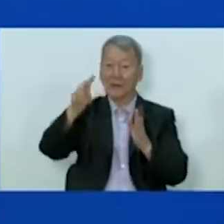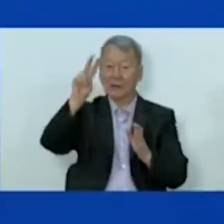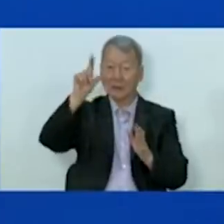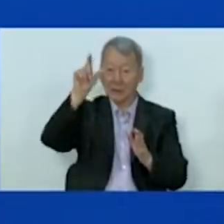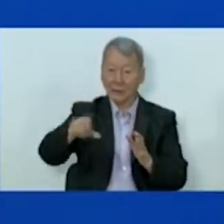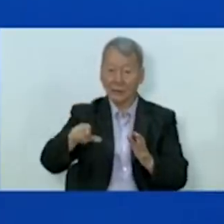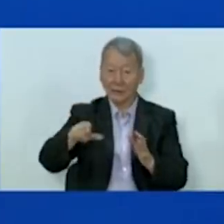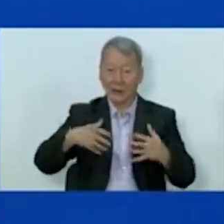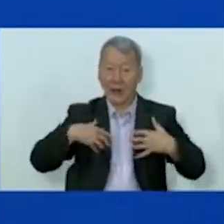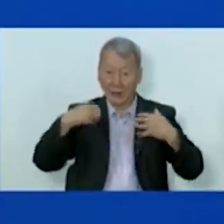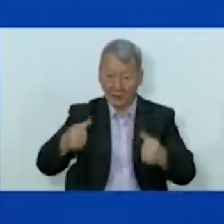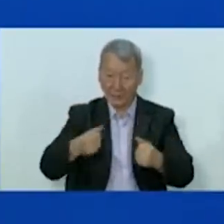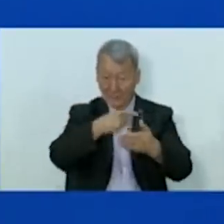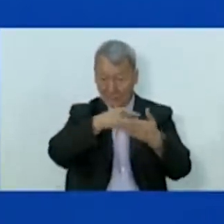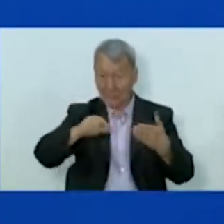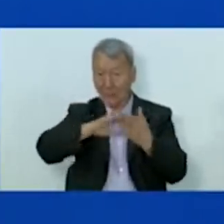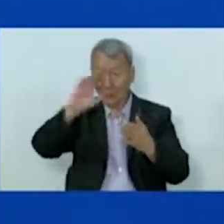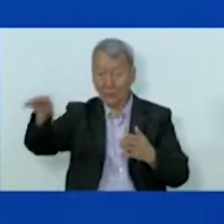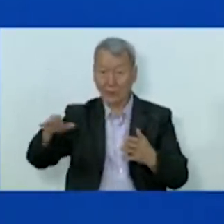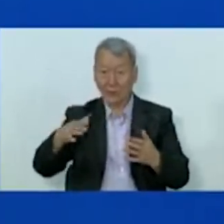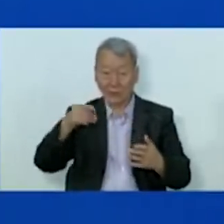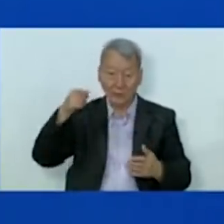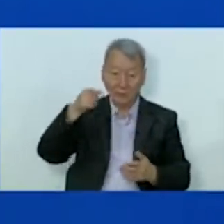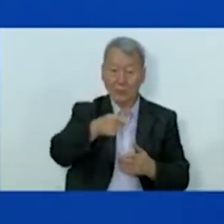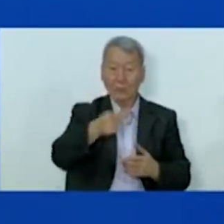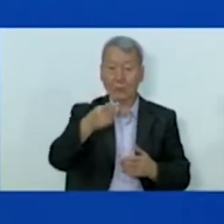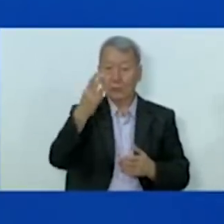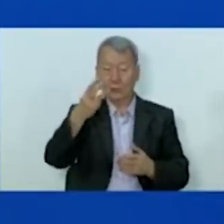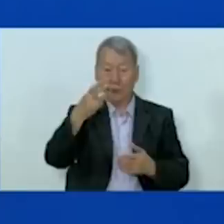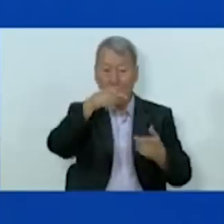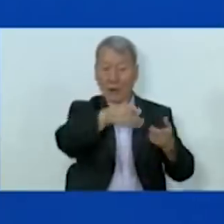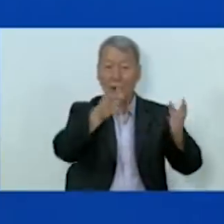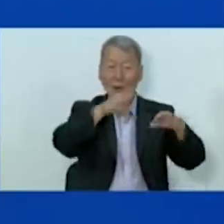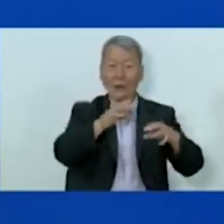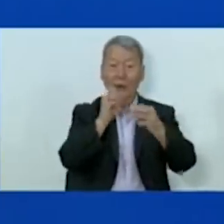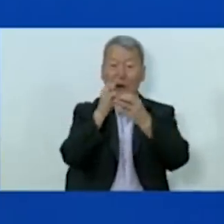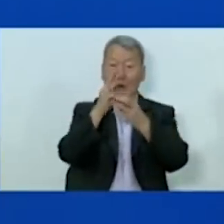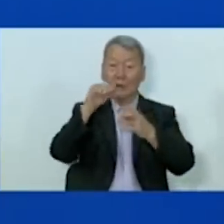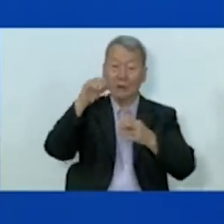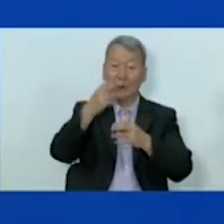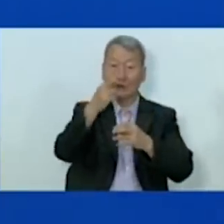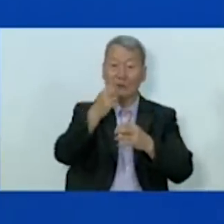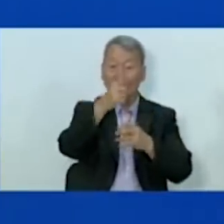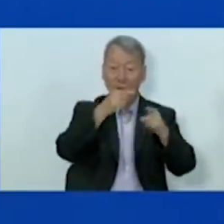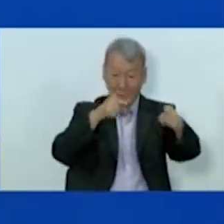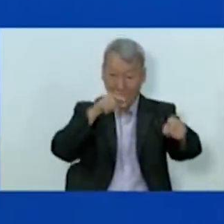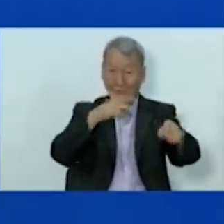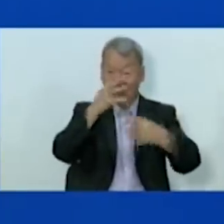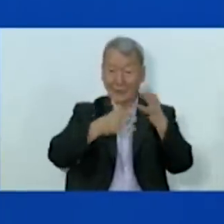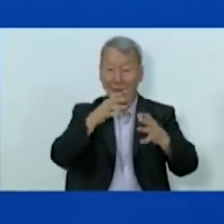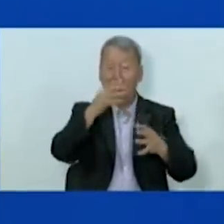12942 адам айыгып сакайып чыкты. Мына 1003 адам бул жерде 13201 адамдын